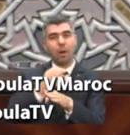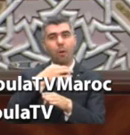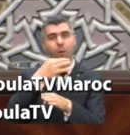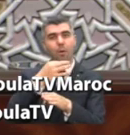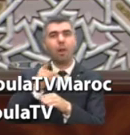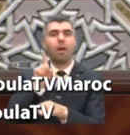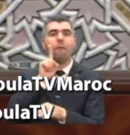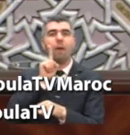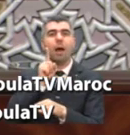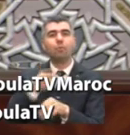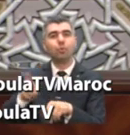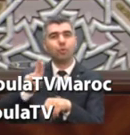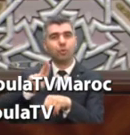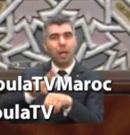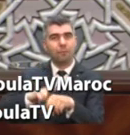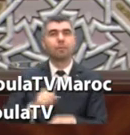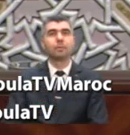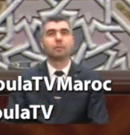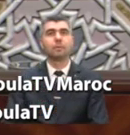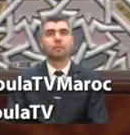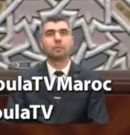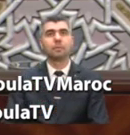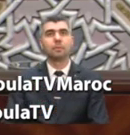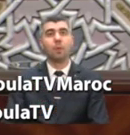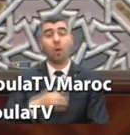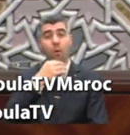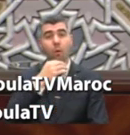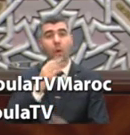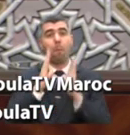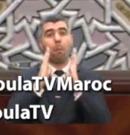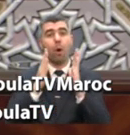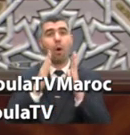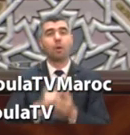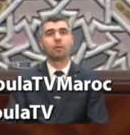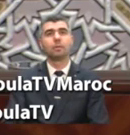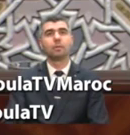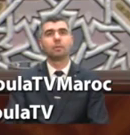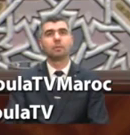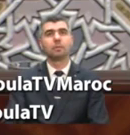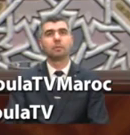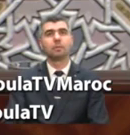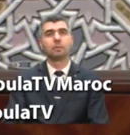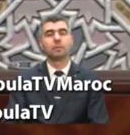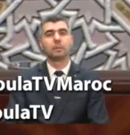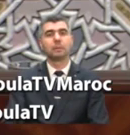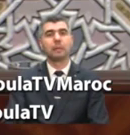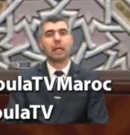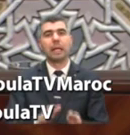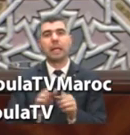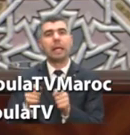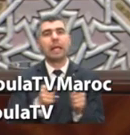أمينة المجلس لعرض ذلك، أهنئكم جميعا بمناسبة عيد